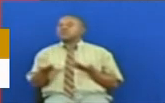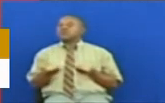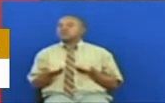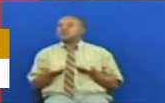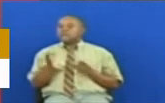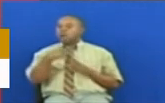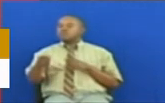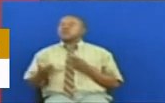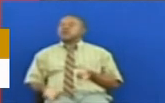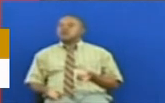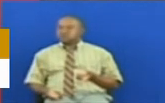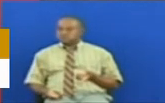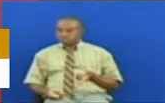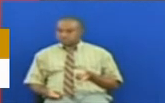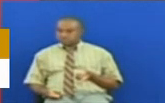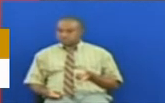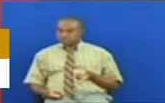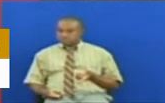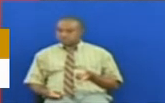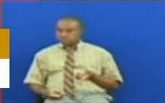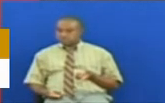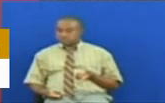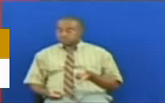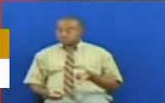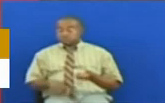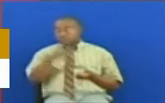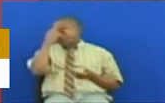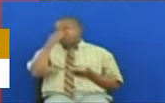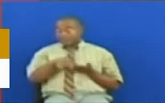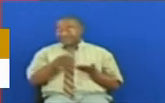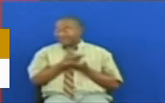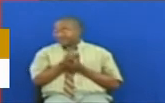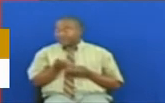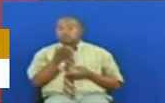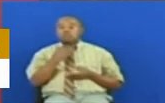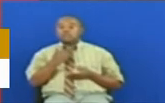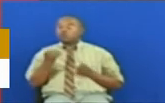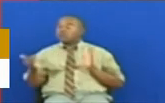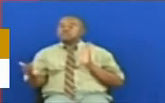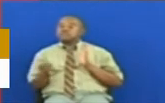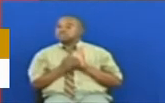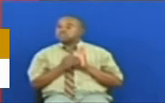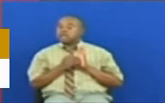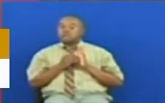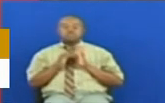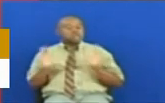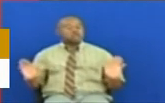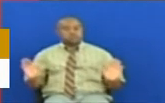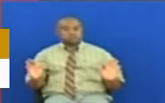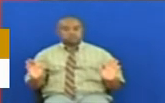shilingi 100 kama ilivyosema kwenye kamati. Maana yake ni kwamba tayari matakwa ya sheria yameshakuwa accommodated.